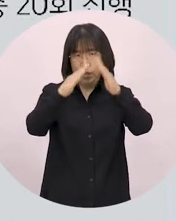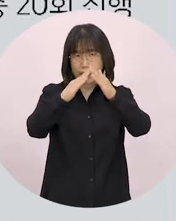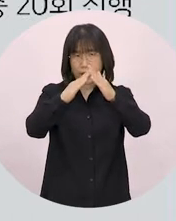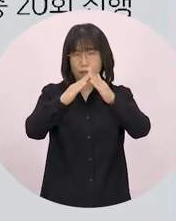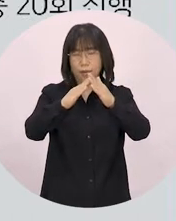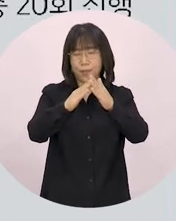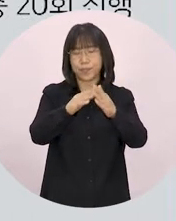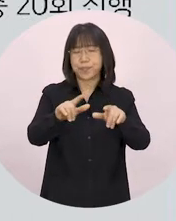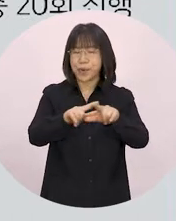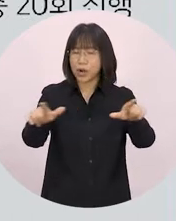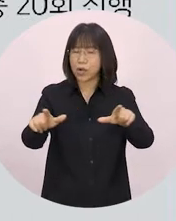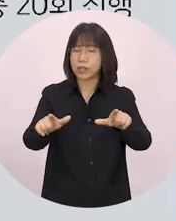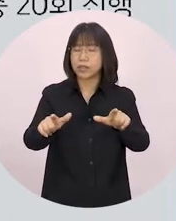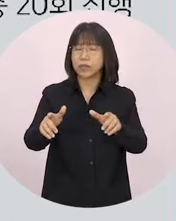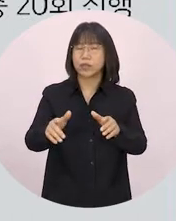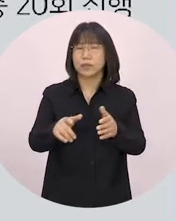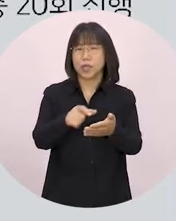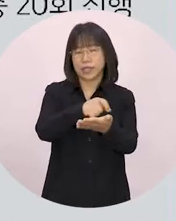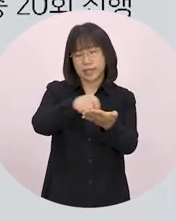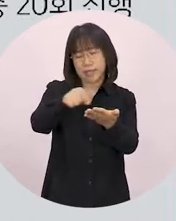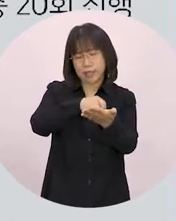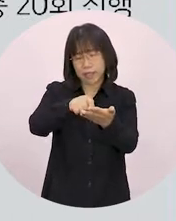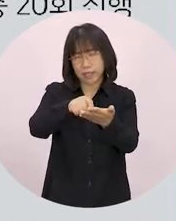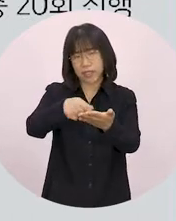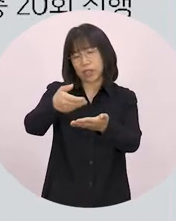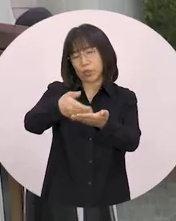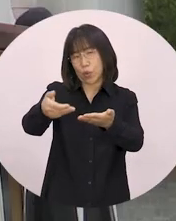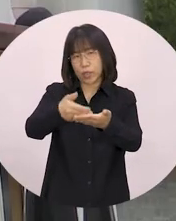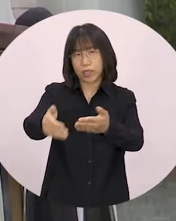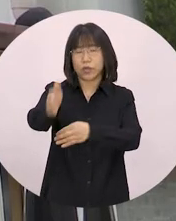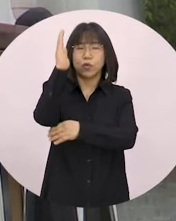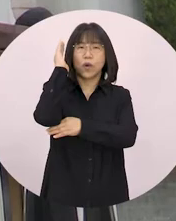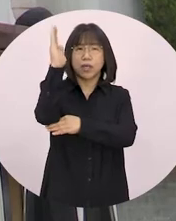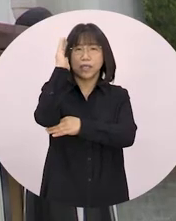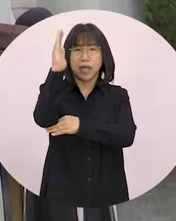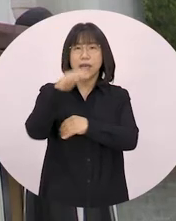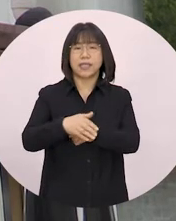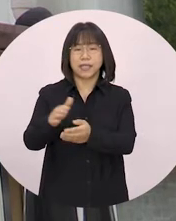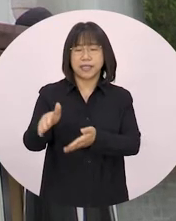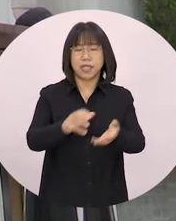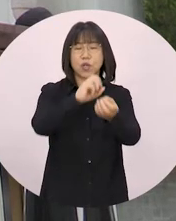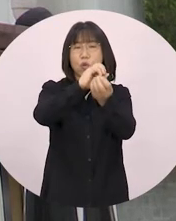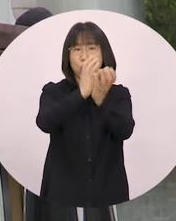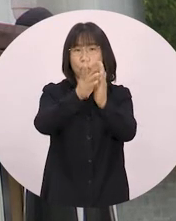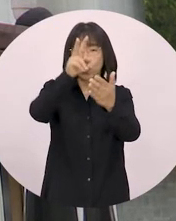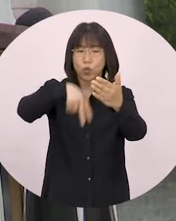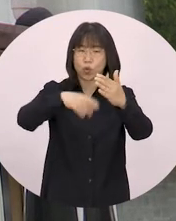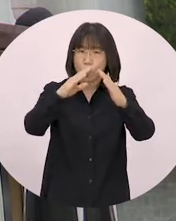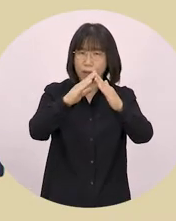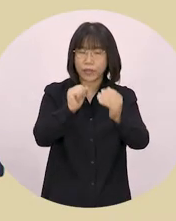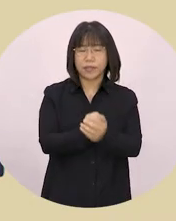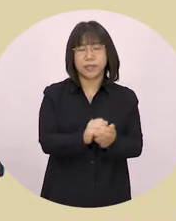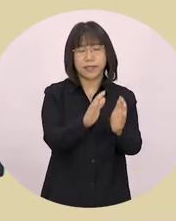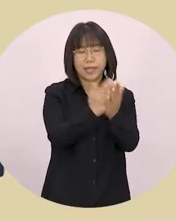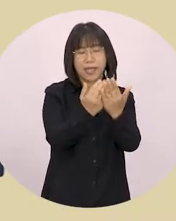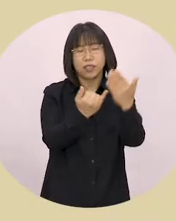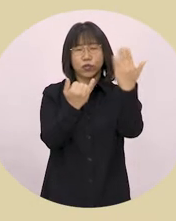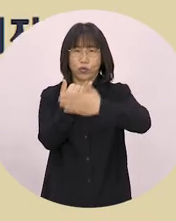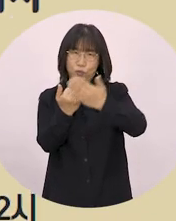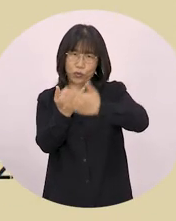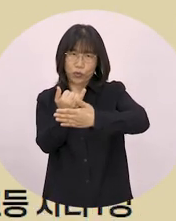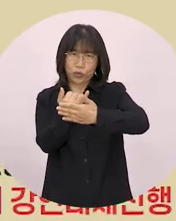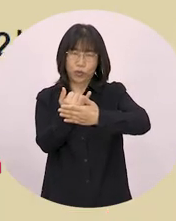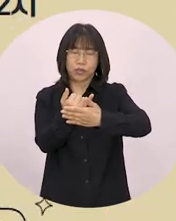일상의 기록을 위한 글쓰기 와드로 인 강의를 위한 함께쓰기 강좌가 길 꽃 어린이 도서관에서 는